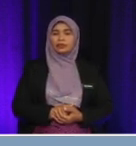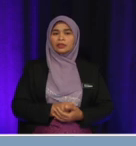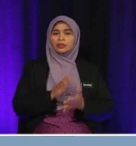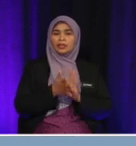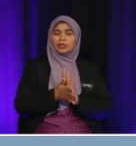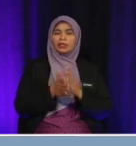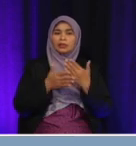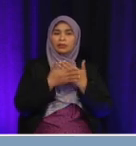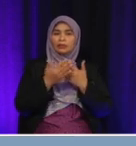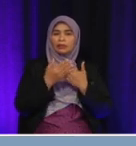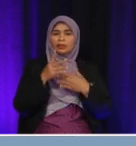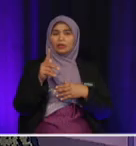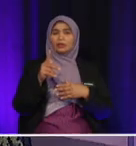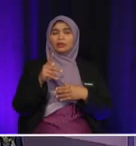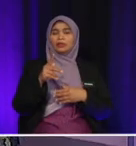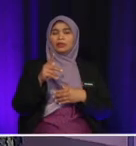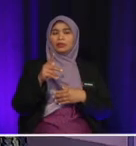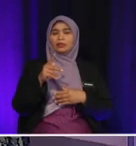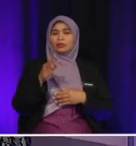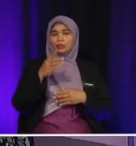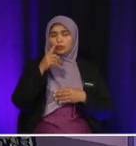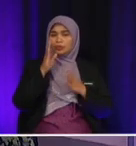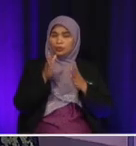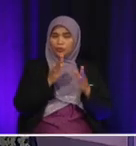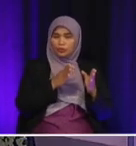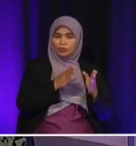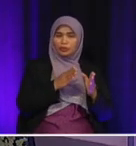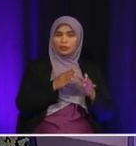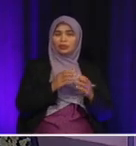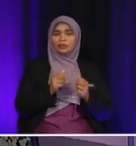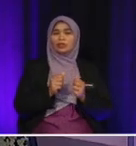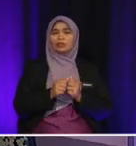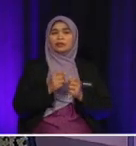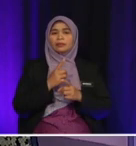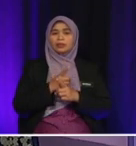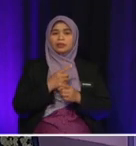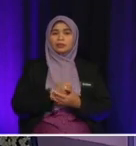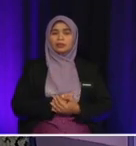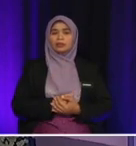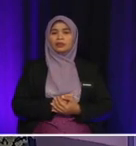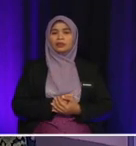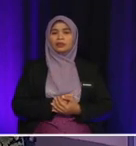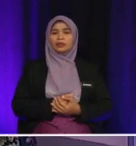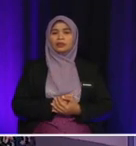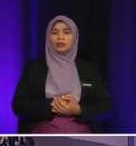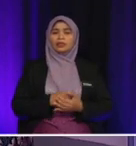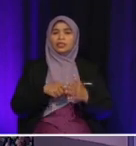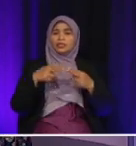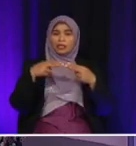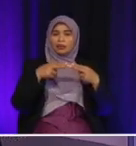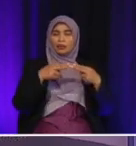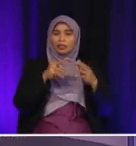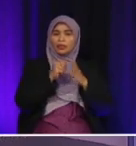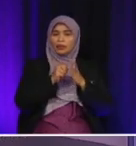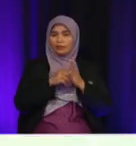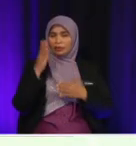dia memudahkan otak kita menyusun maklumat-maklumat ni ya Ini sambungan nota ni ya khalifah